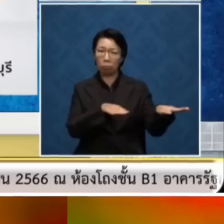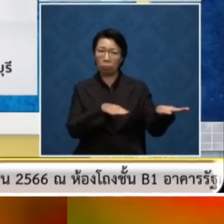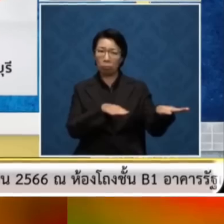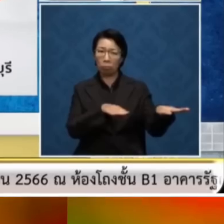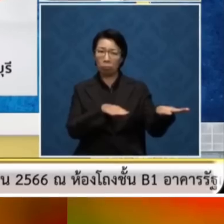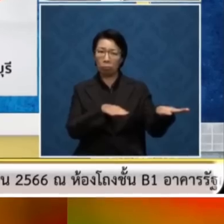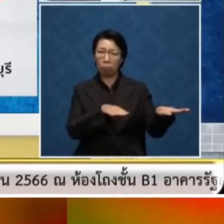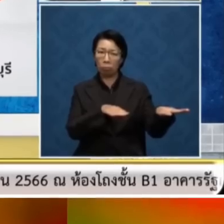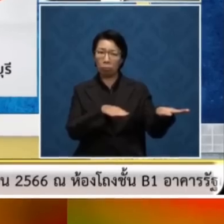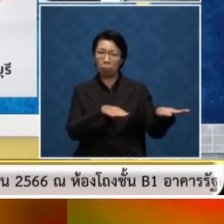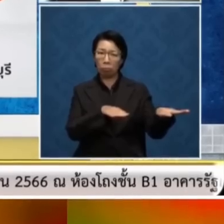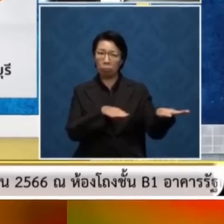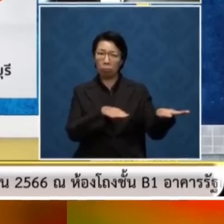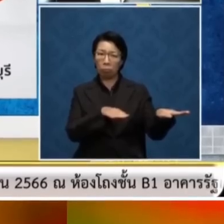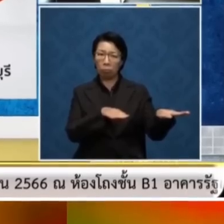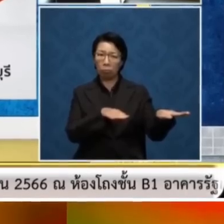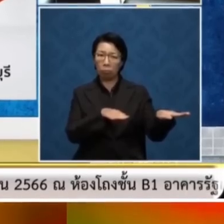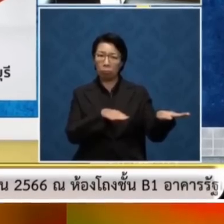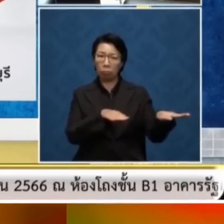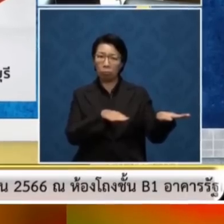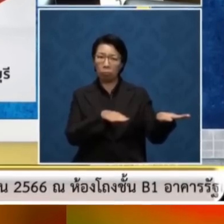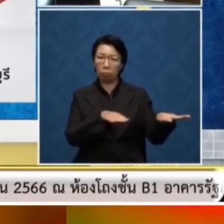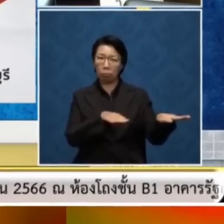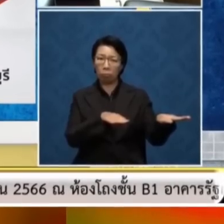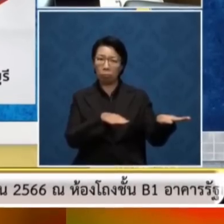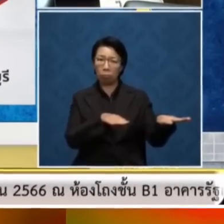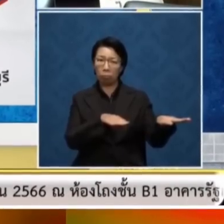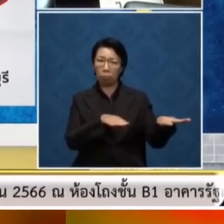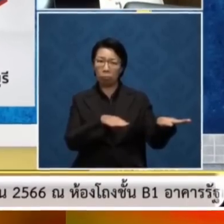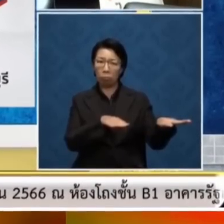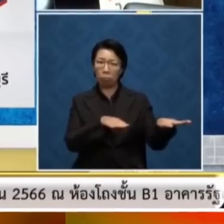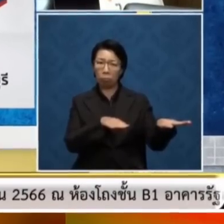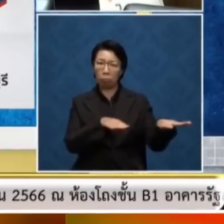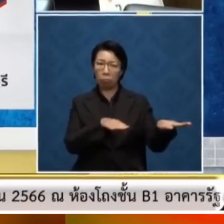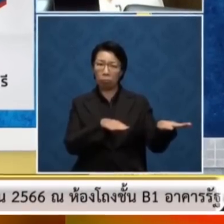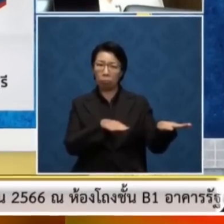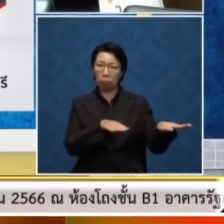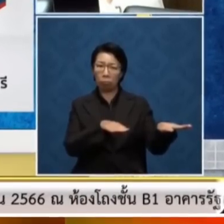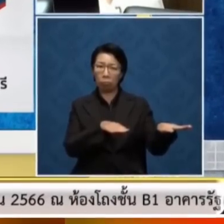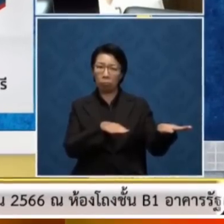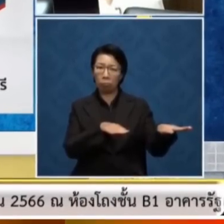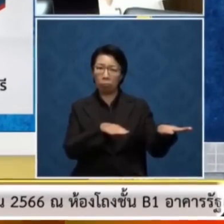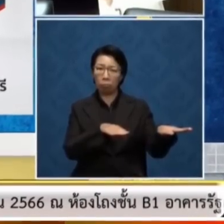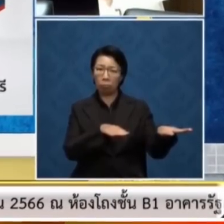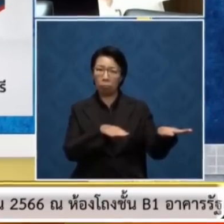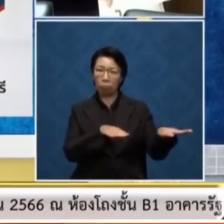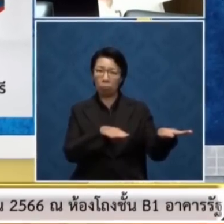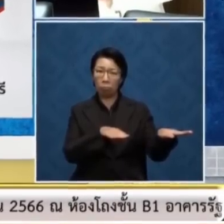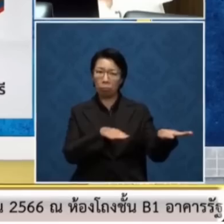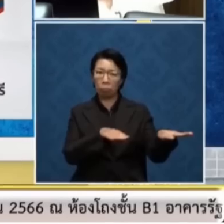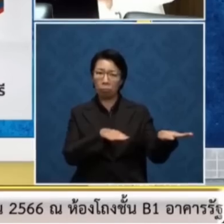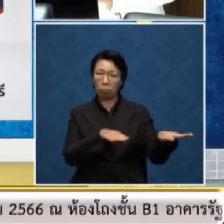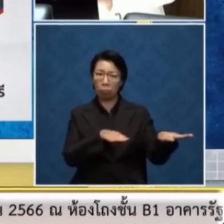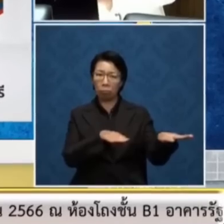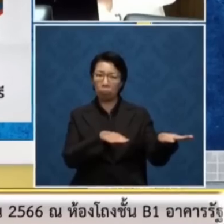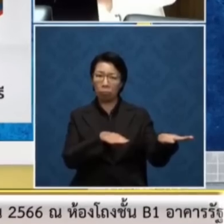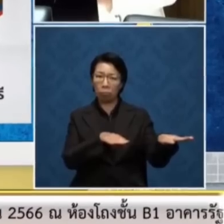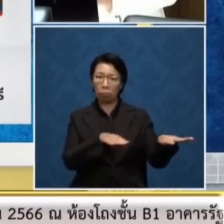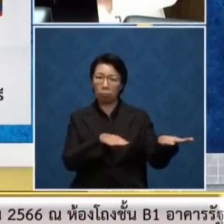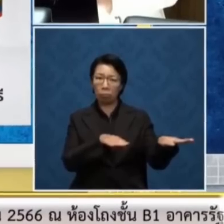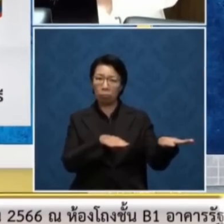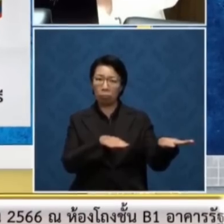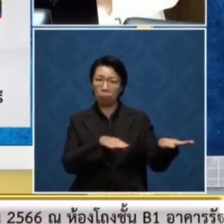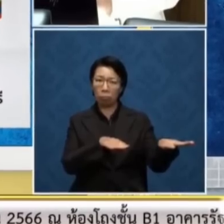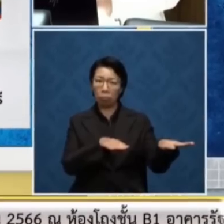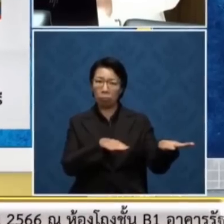ถัดมาต่อจากเบญจาแสงจันทร์วิโรจน์ลักษณาอดิสรอธิบายเดือดประชาชนฟัง